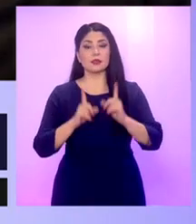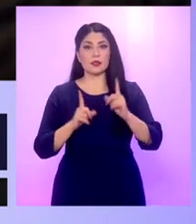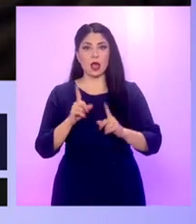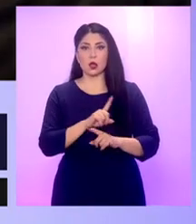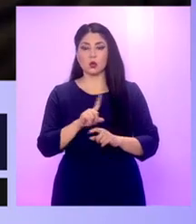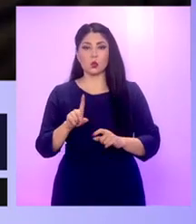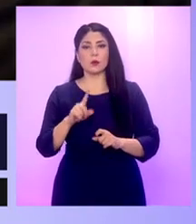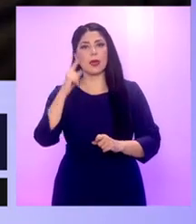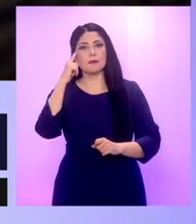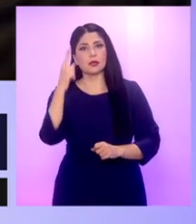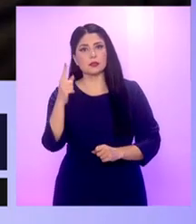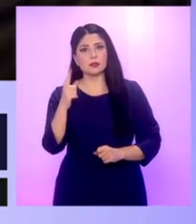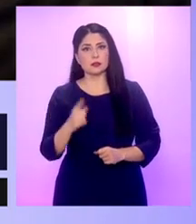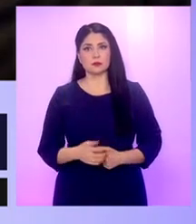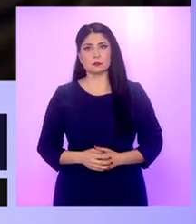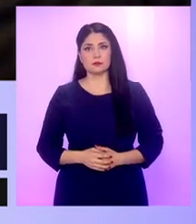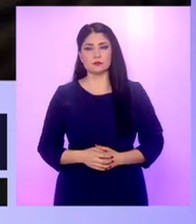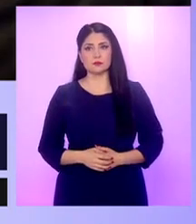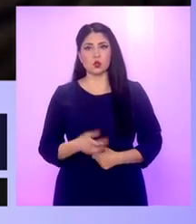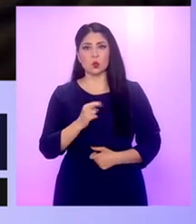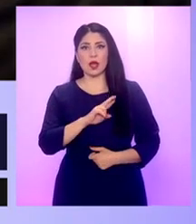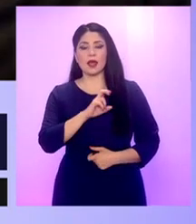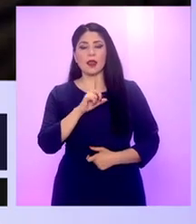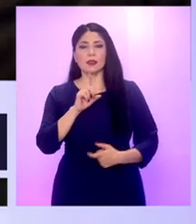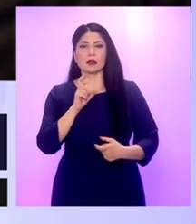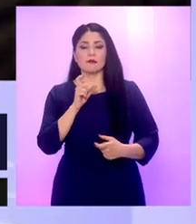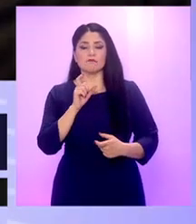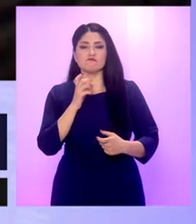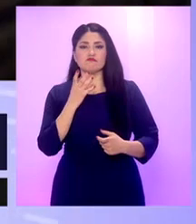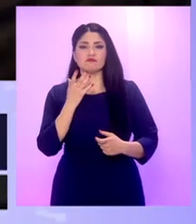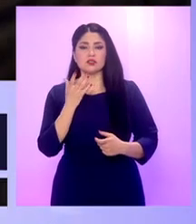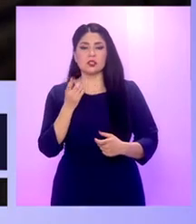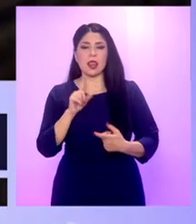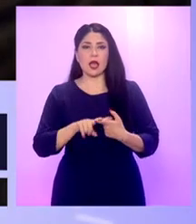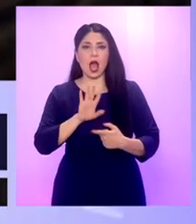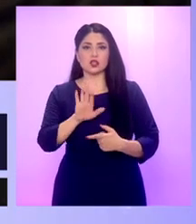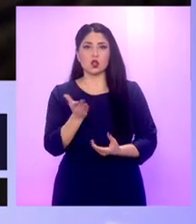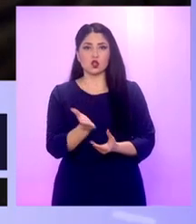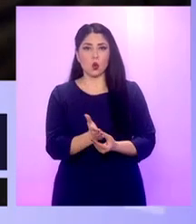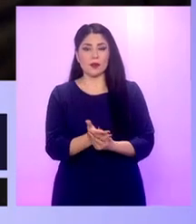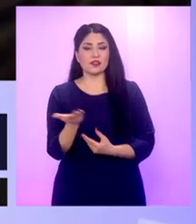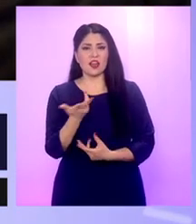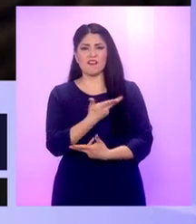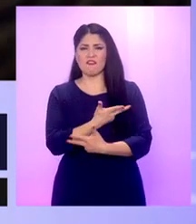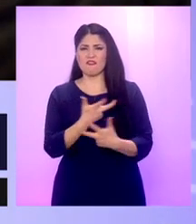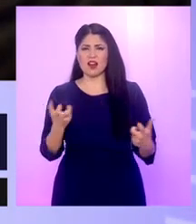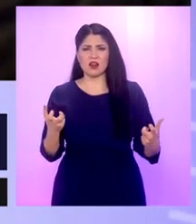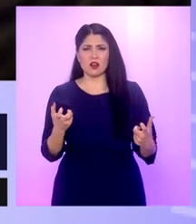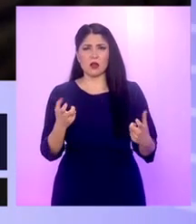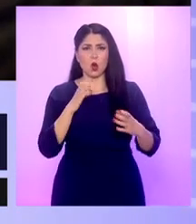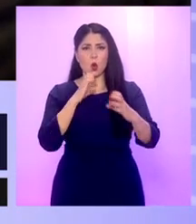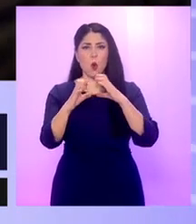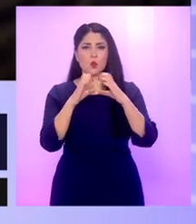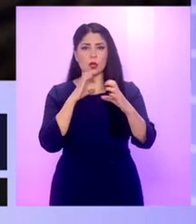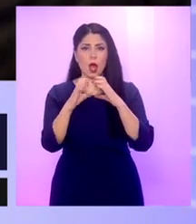nu am luat în considerare decât acest document, care, fără niciun fel de